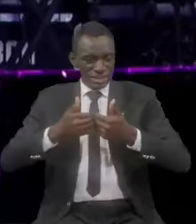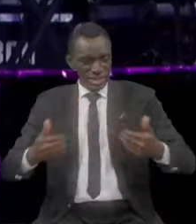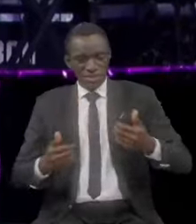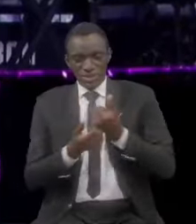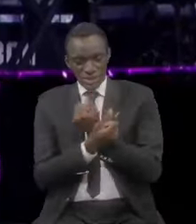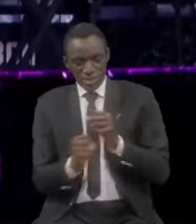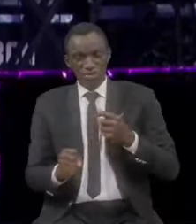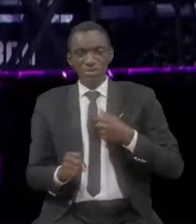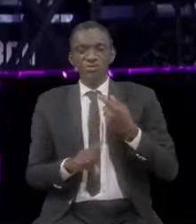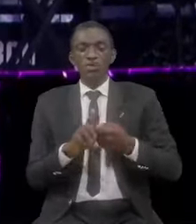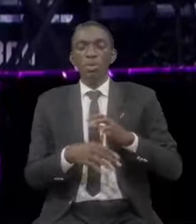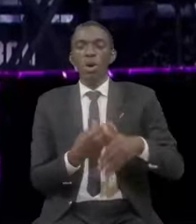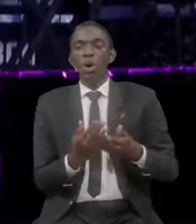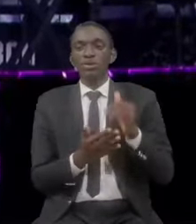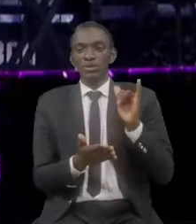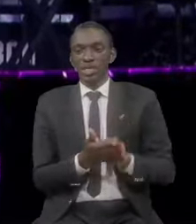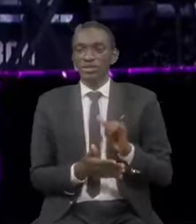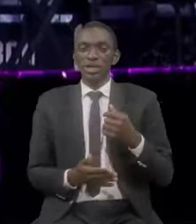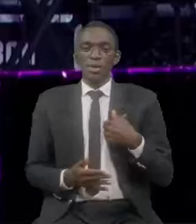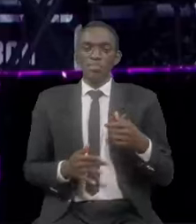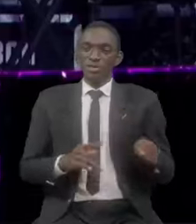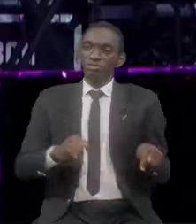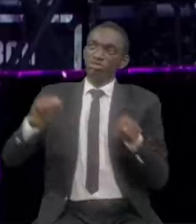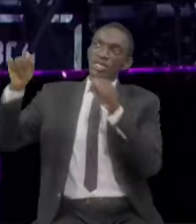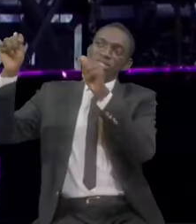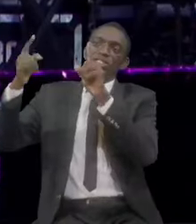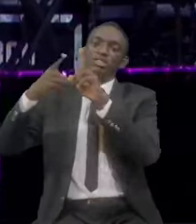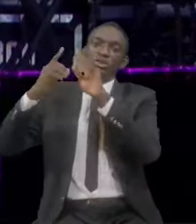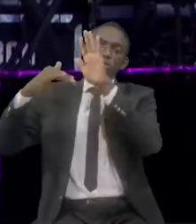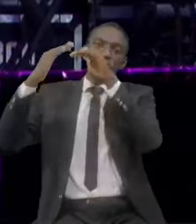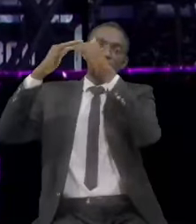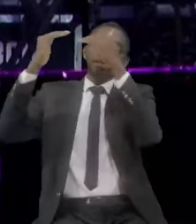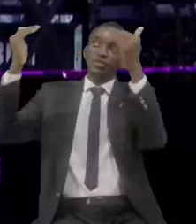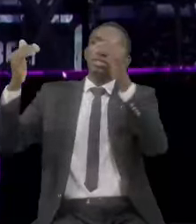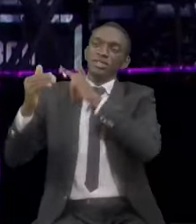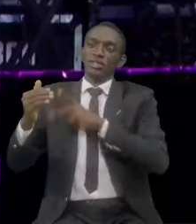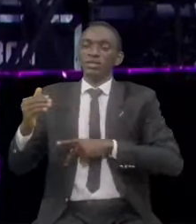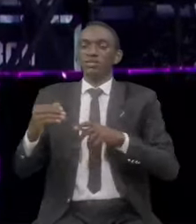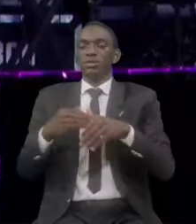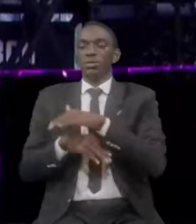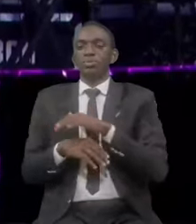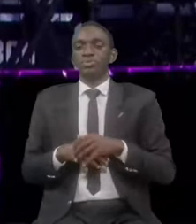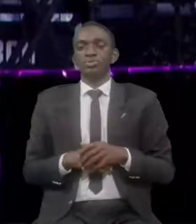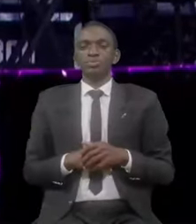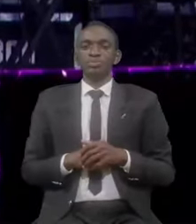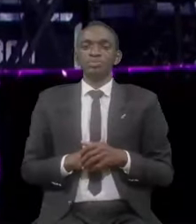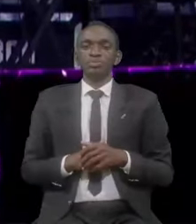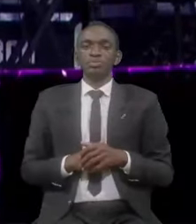ôte parce que vous êtes transporté dans son royaume céleste.